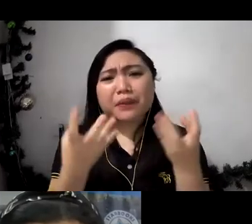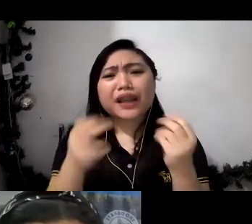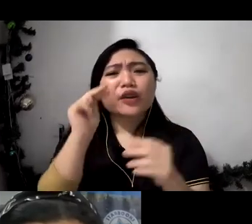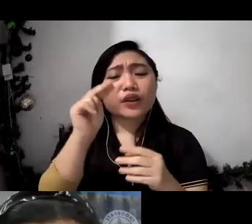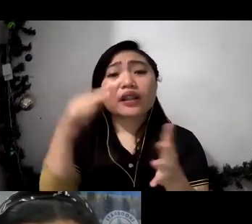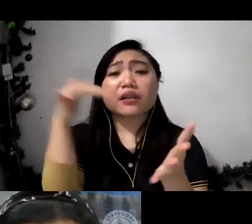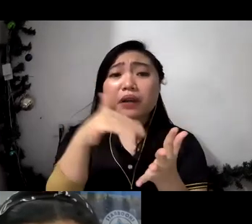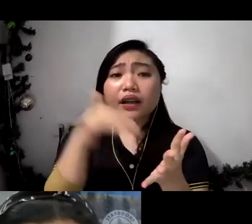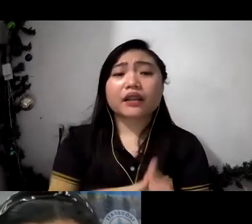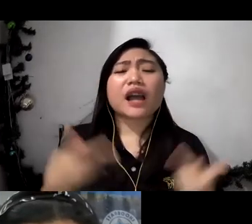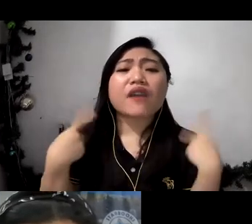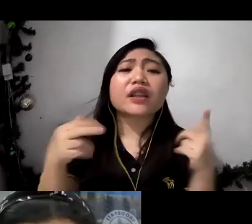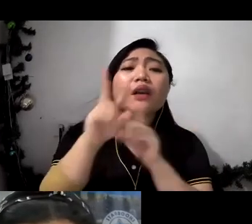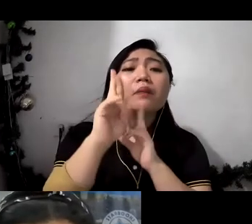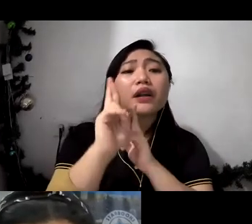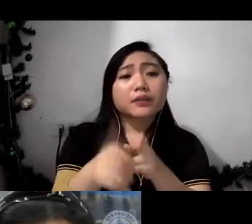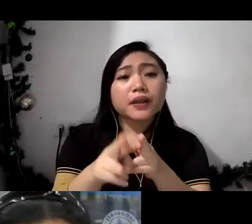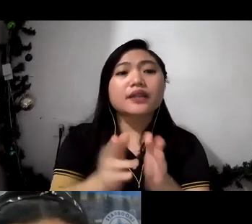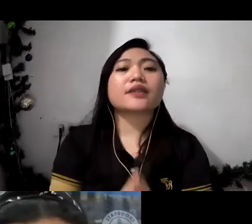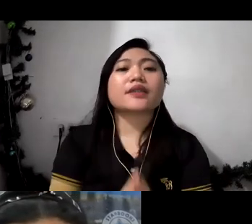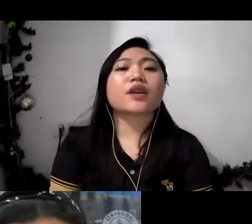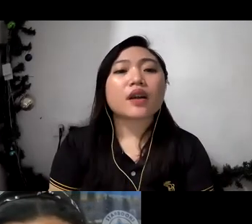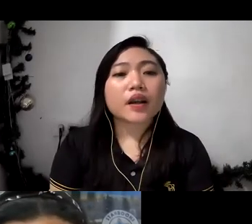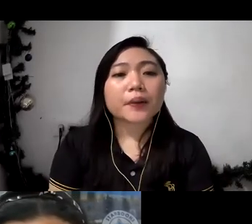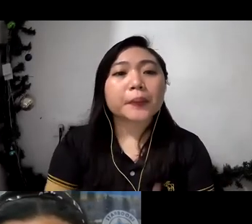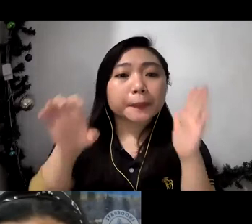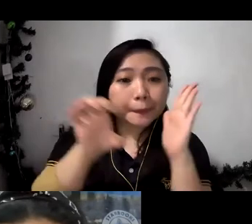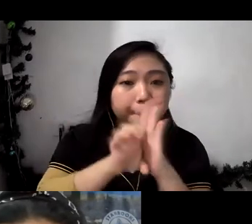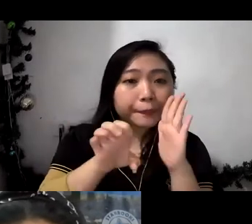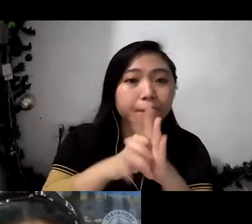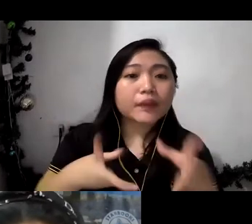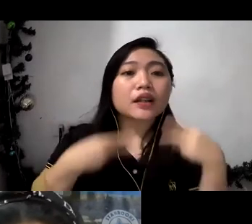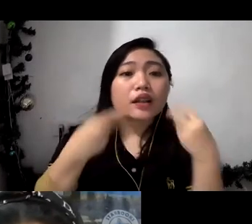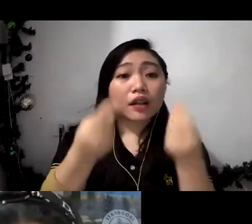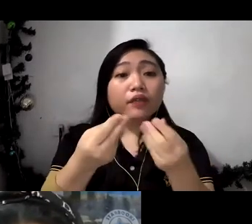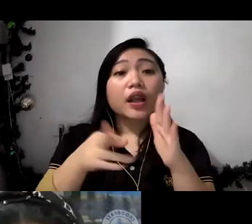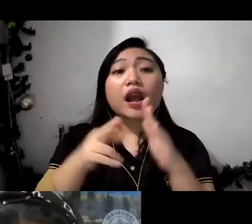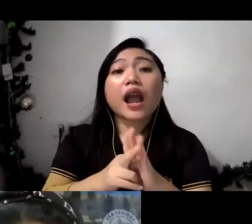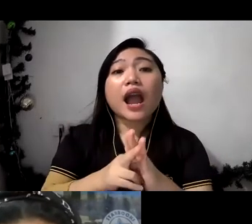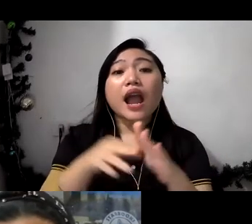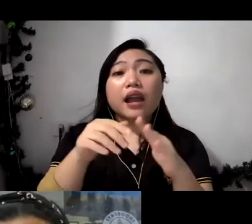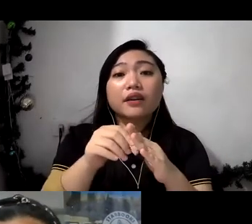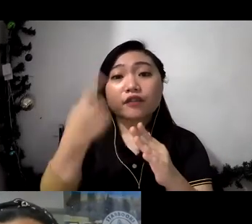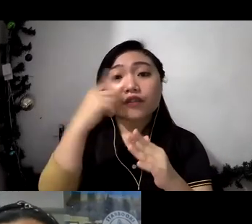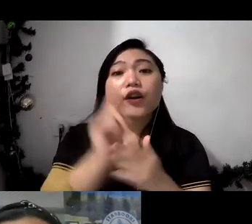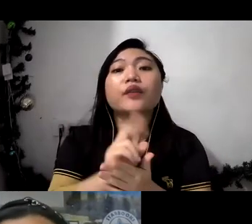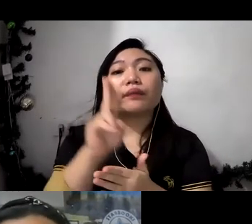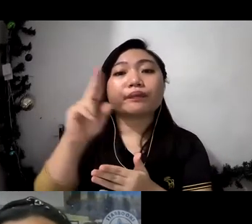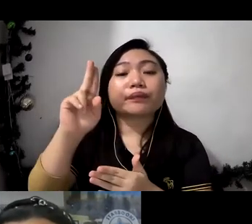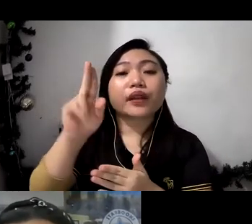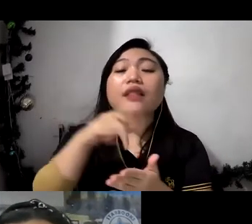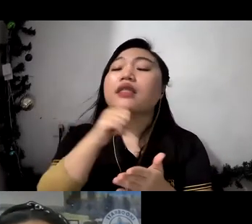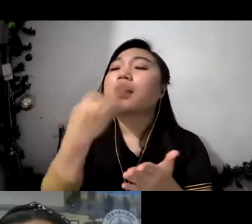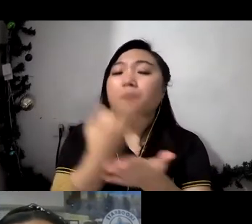May mga responses po tayo, no? Na binibigay na affirmative action sa unpaid care work. Katulad ng